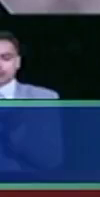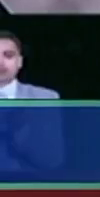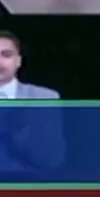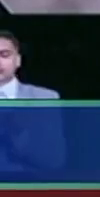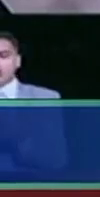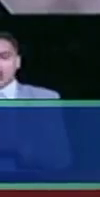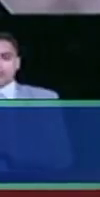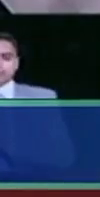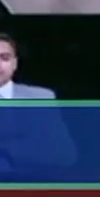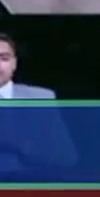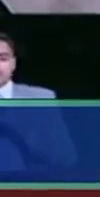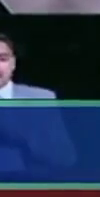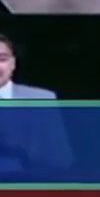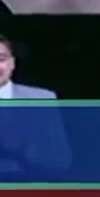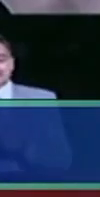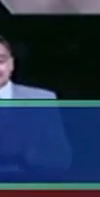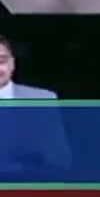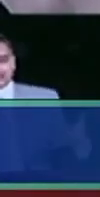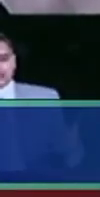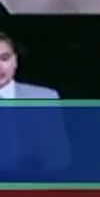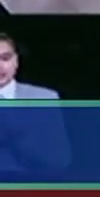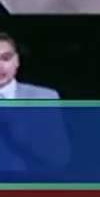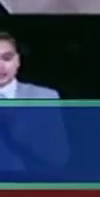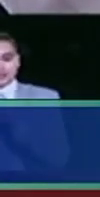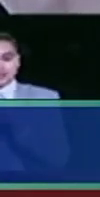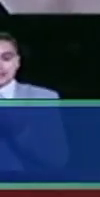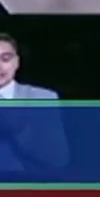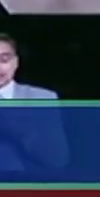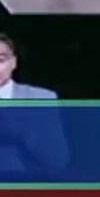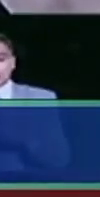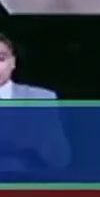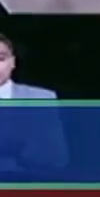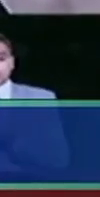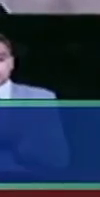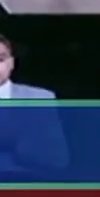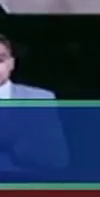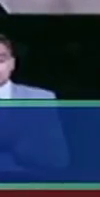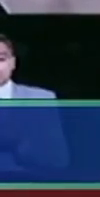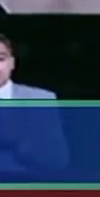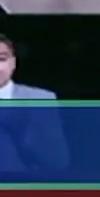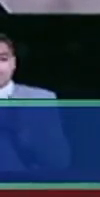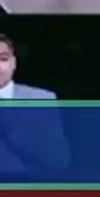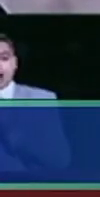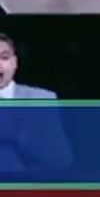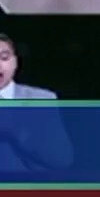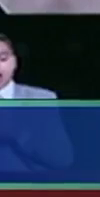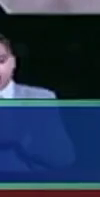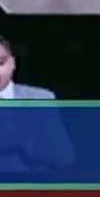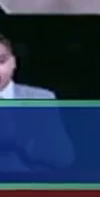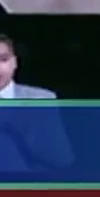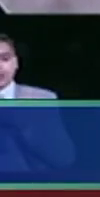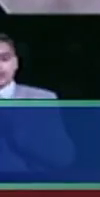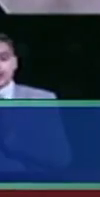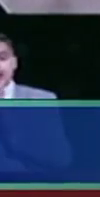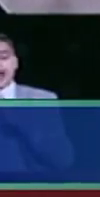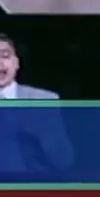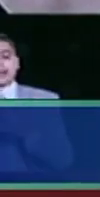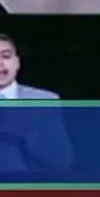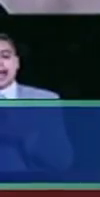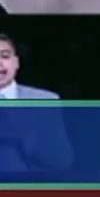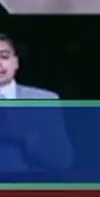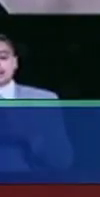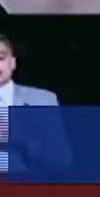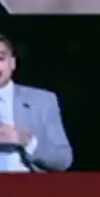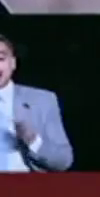الصحيح، بقدر ما كان العزم والإصرار على خوض غمار هذه